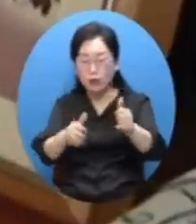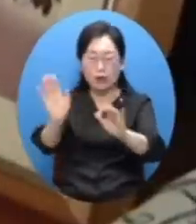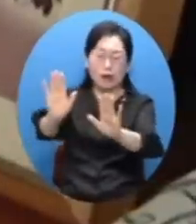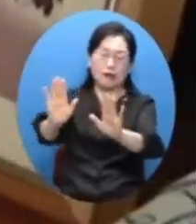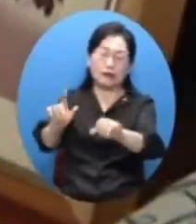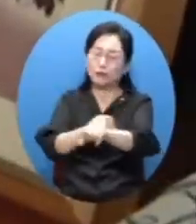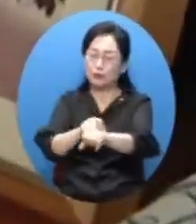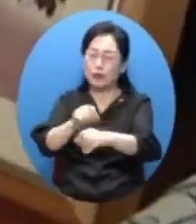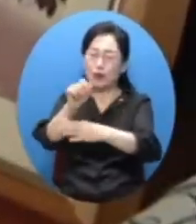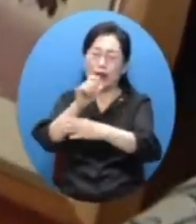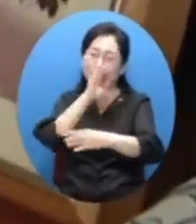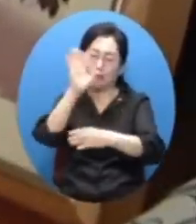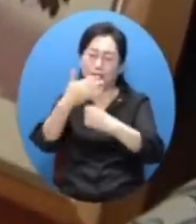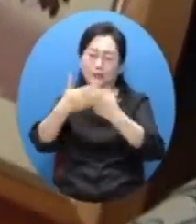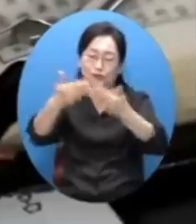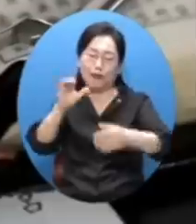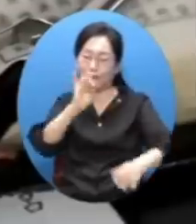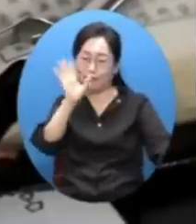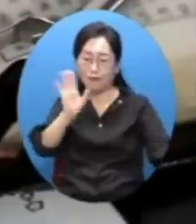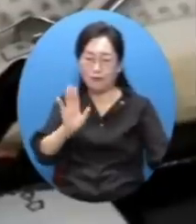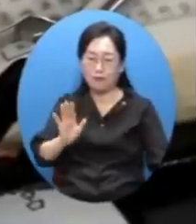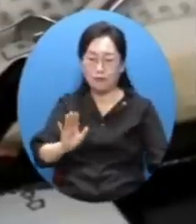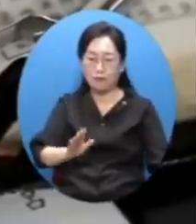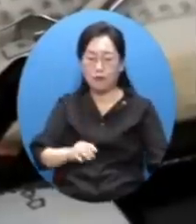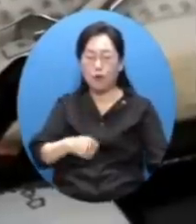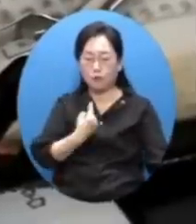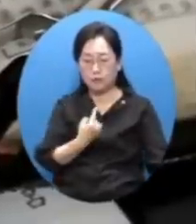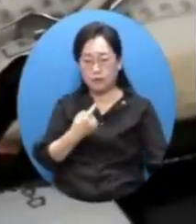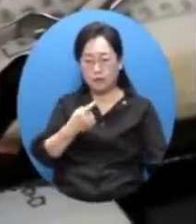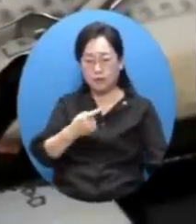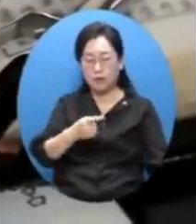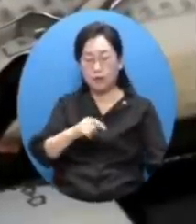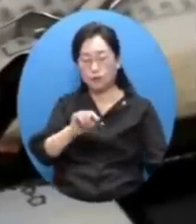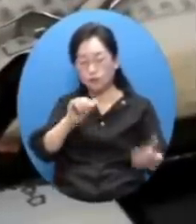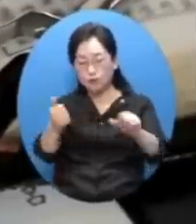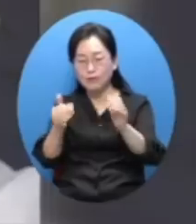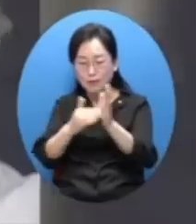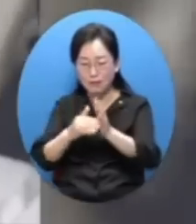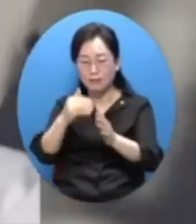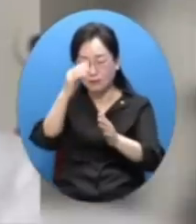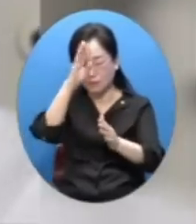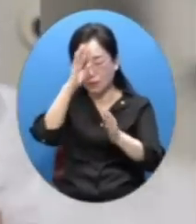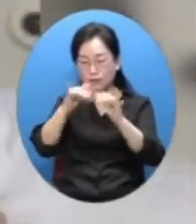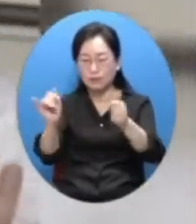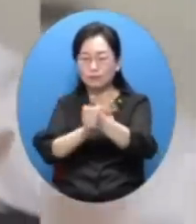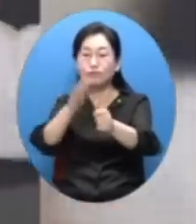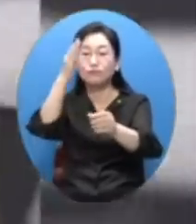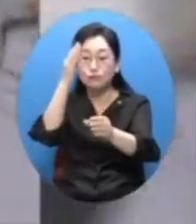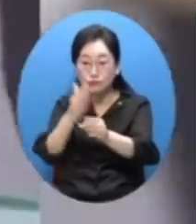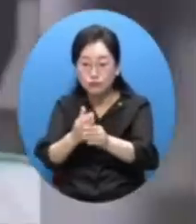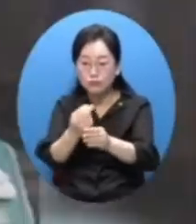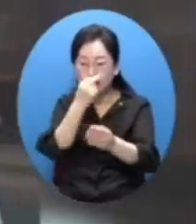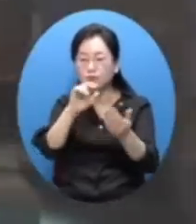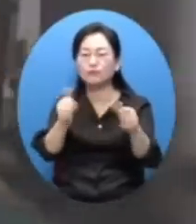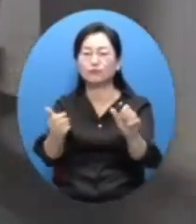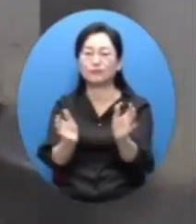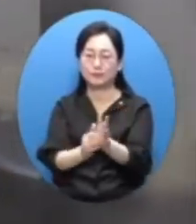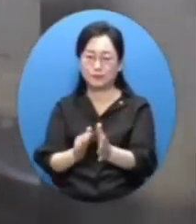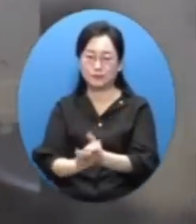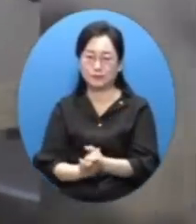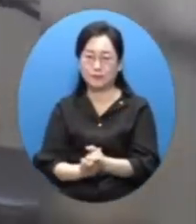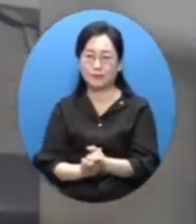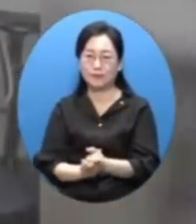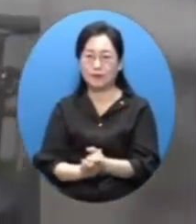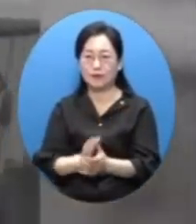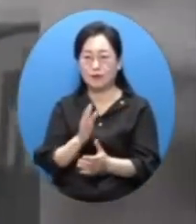거절하고 허름한 옥탑방에서 별세할 때까지, 세상을 떠날 때까지 환자를 돌보다가 그는 삶을 마쳤습니다. 춘원